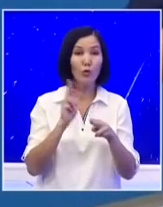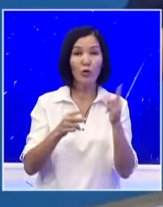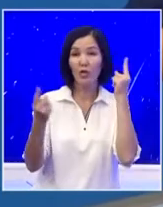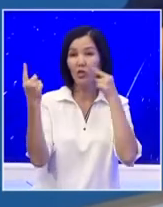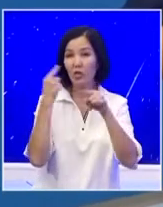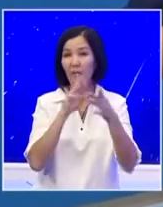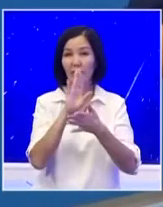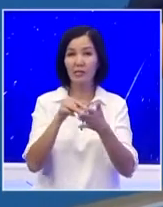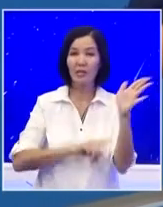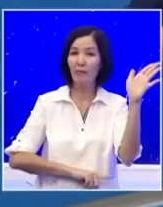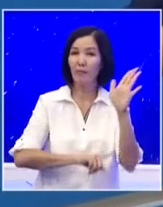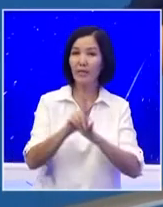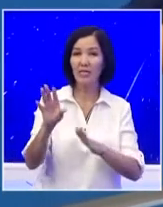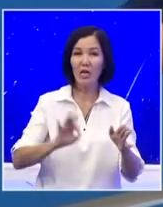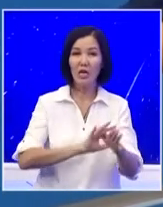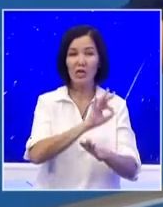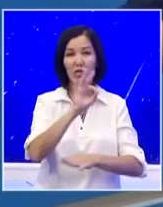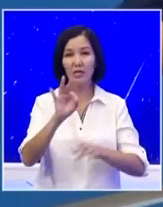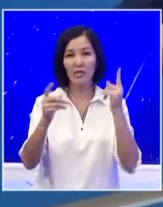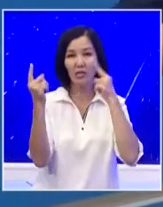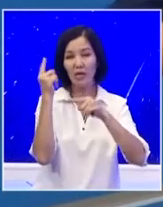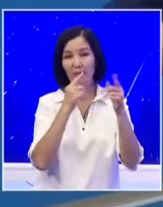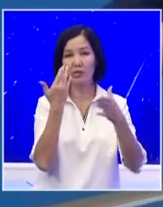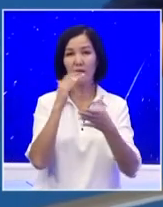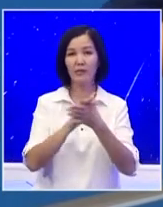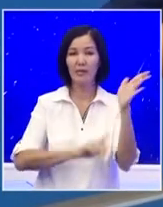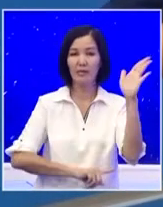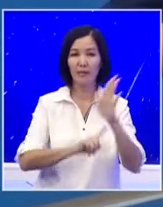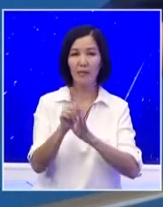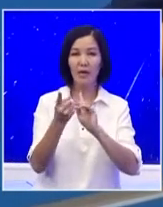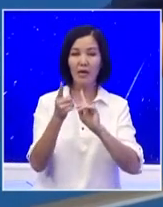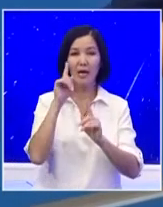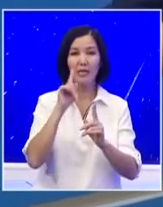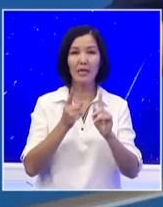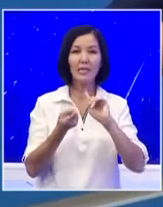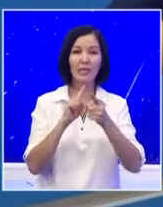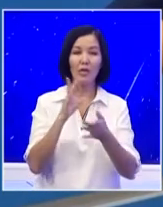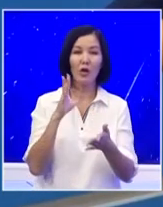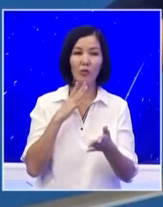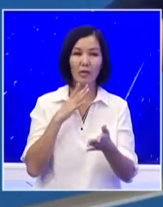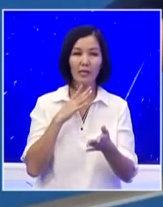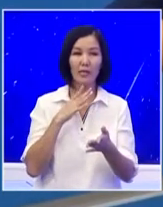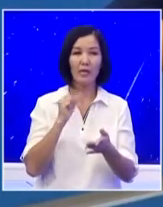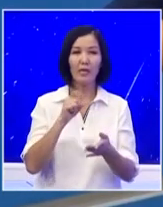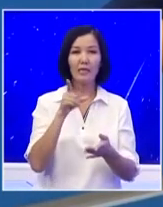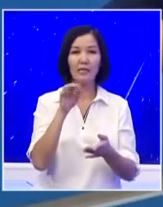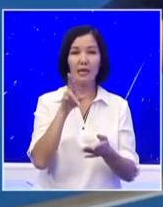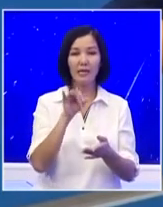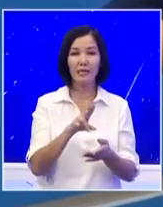шығармашылығының бастауы шығыс ой тұжырымы. Соның қайнар көзі болған шығыстың жеті жұлдызы. Сағди,